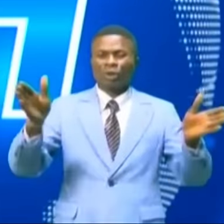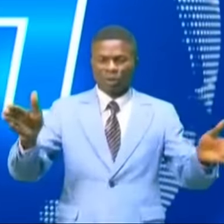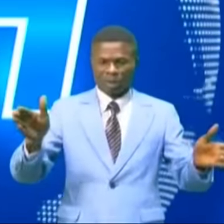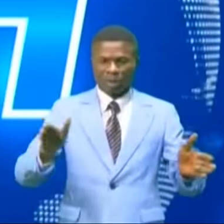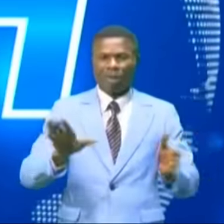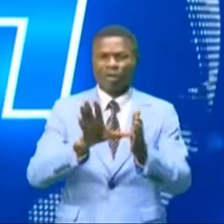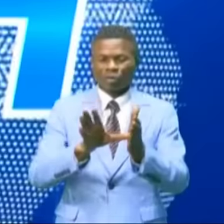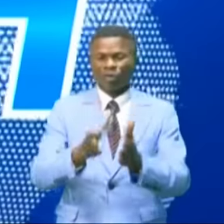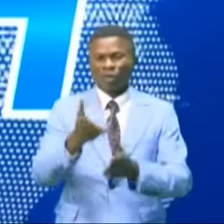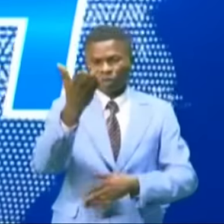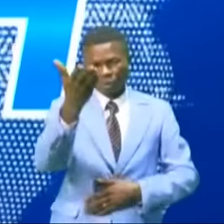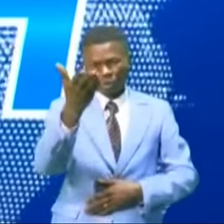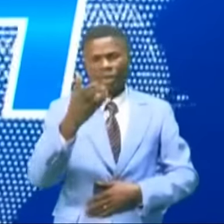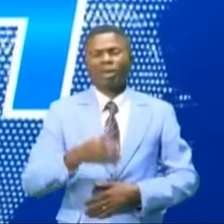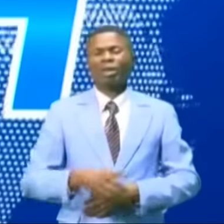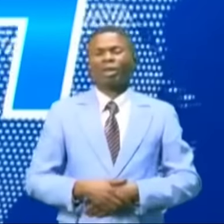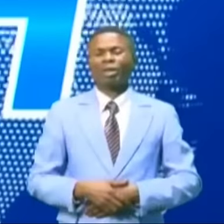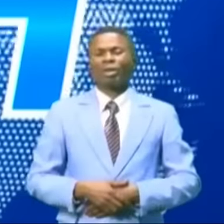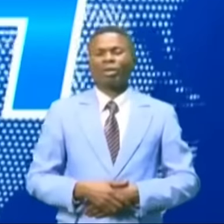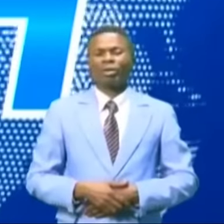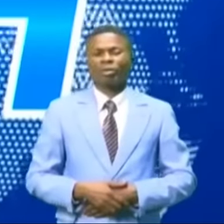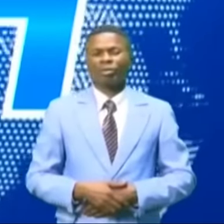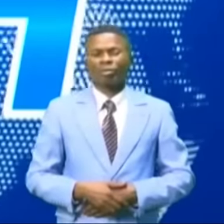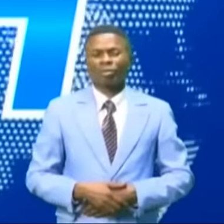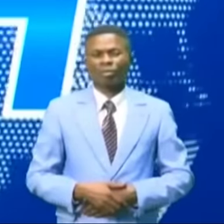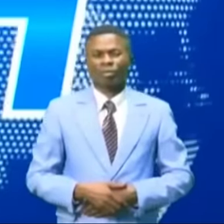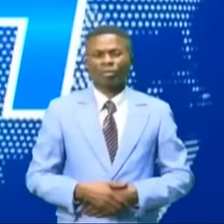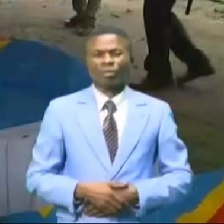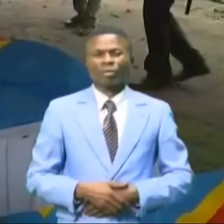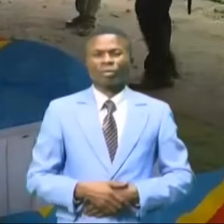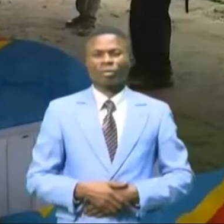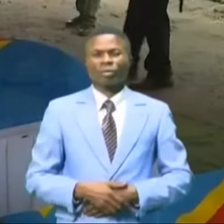Suivez les détails dans ce reportage avec Cédric Kenina.